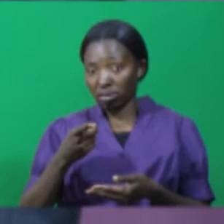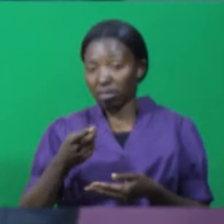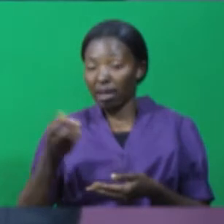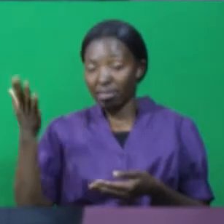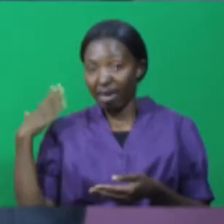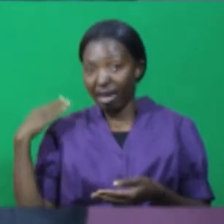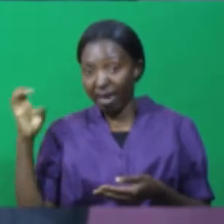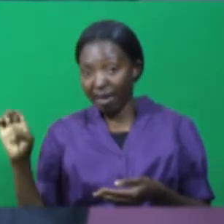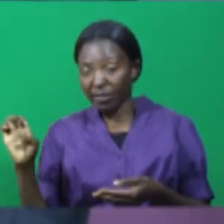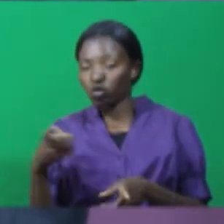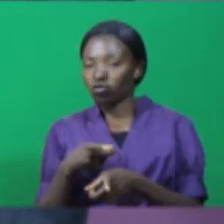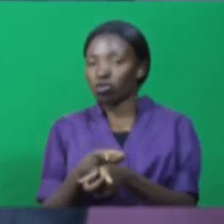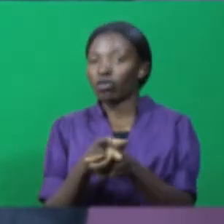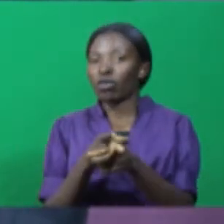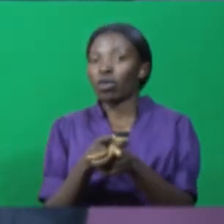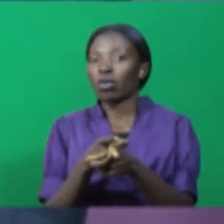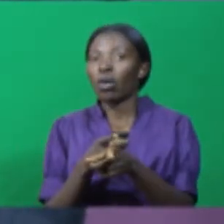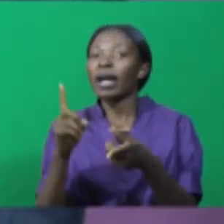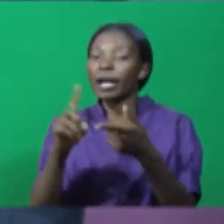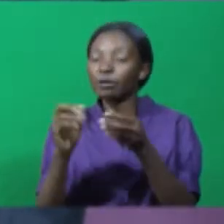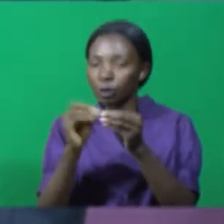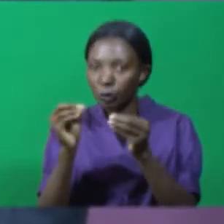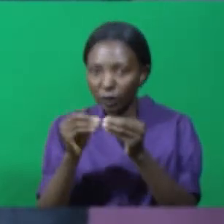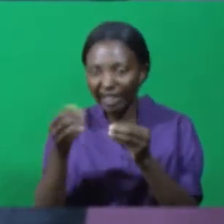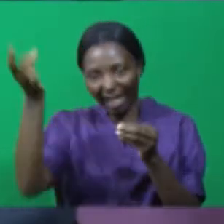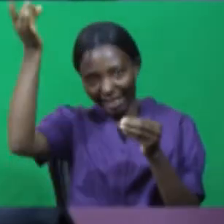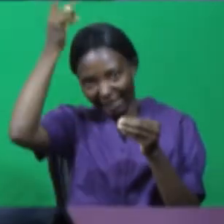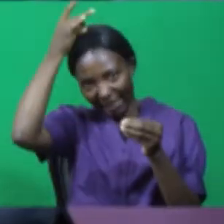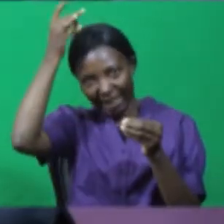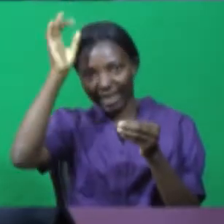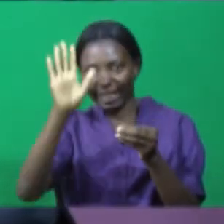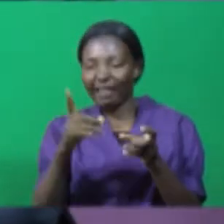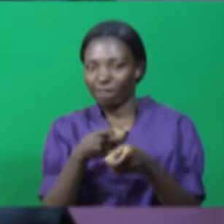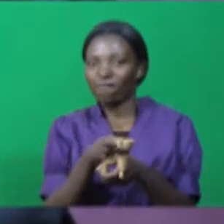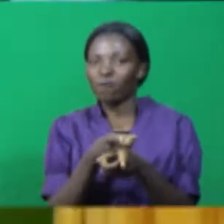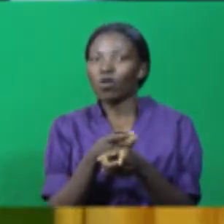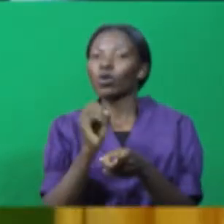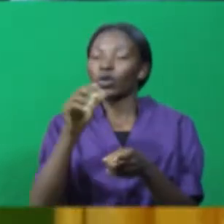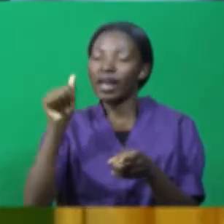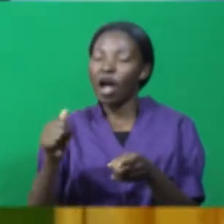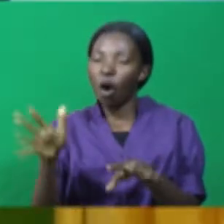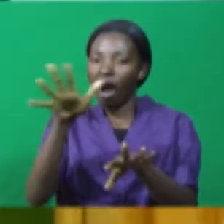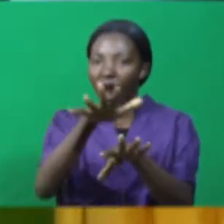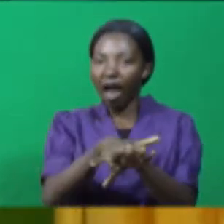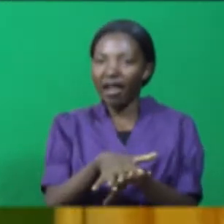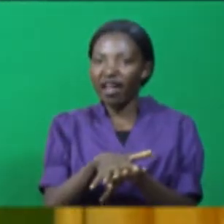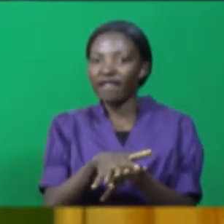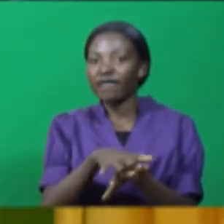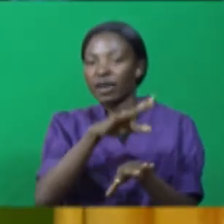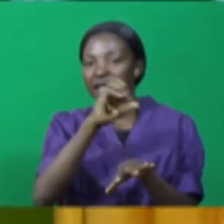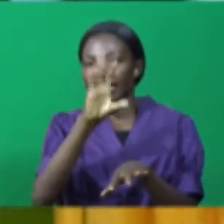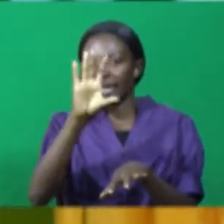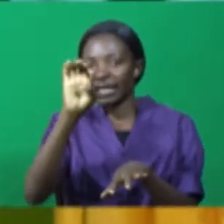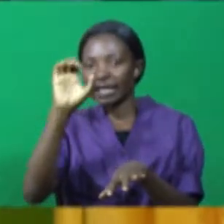dziteere alright handiti wazviona ka nafaro futi akatotera Okay. Saka vasvika pagungwa pepe. VaIsraeri